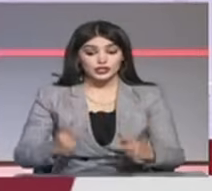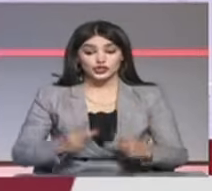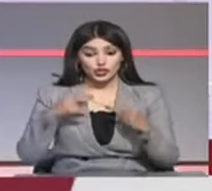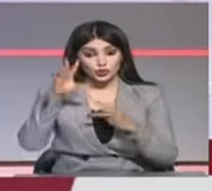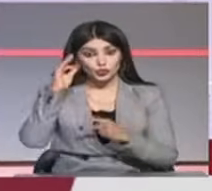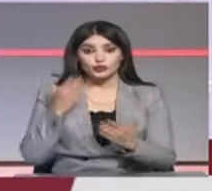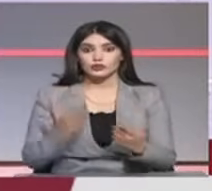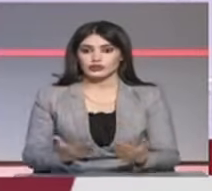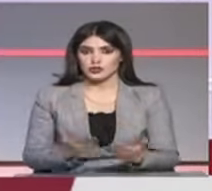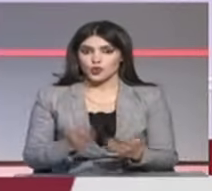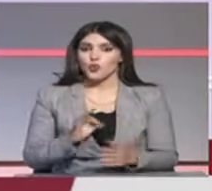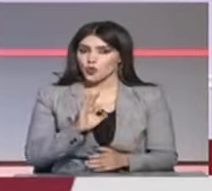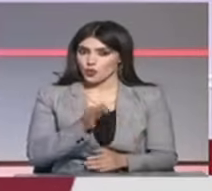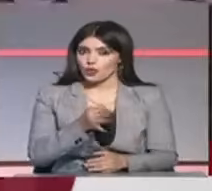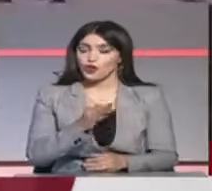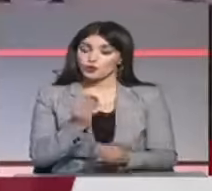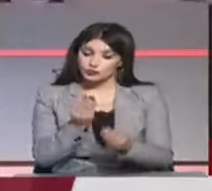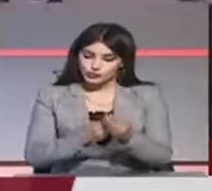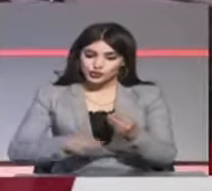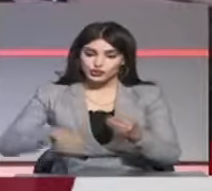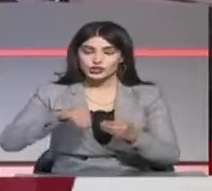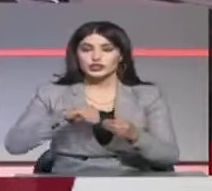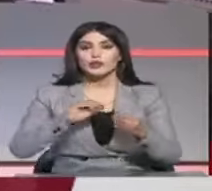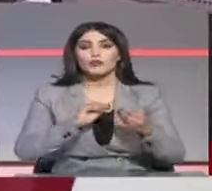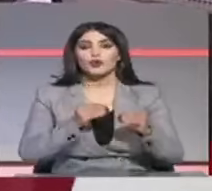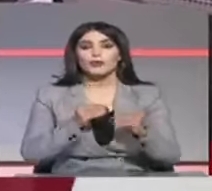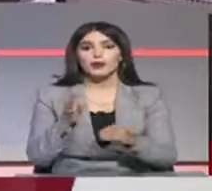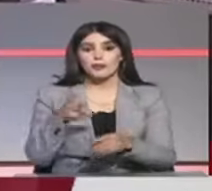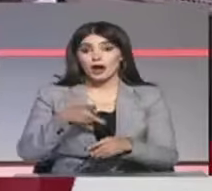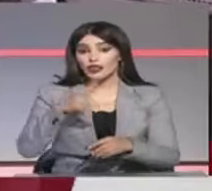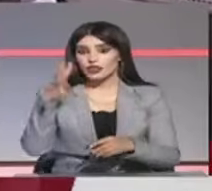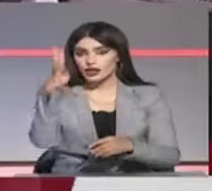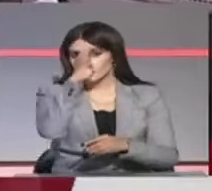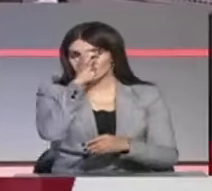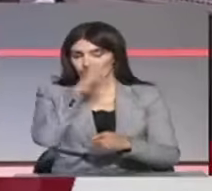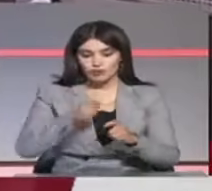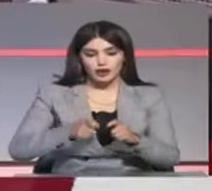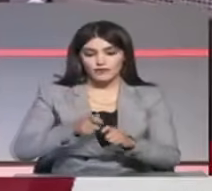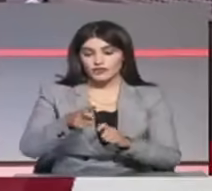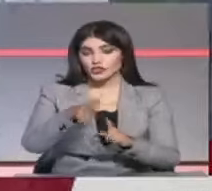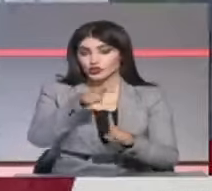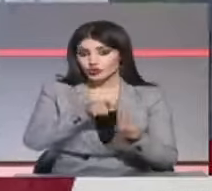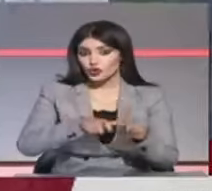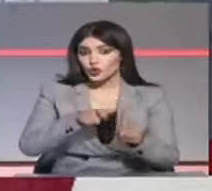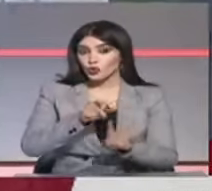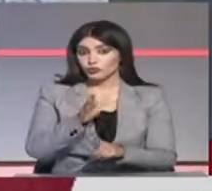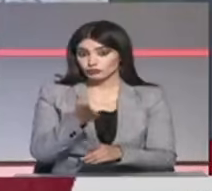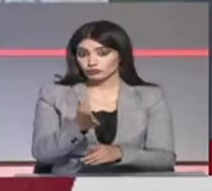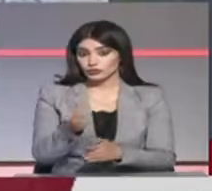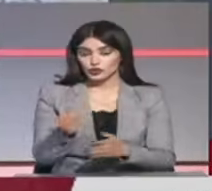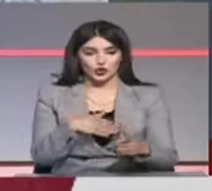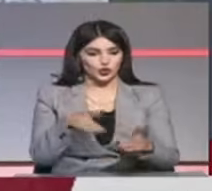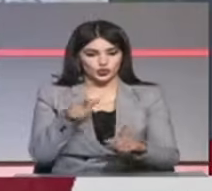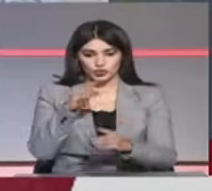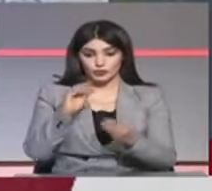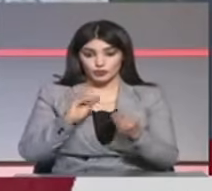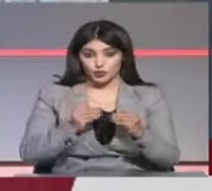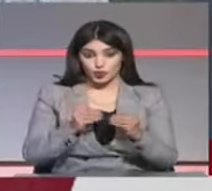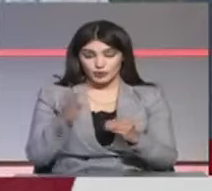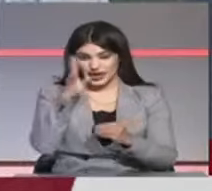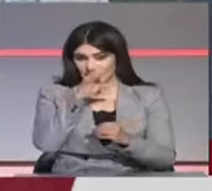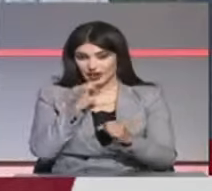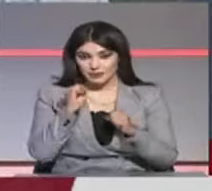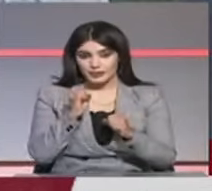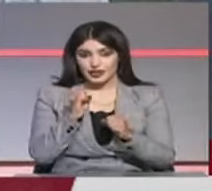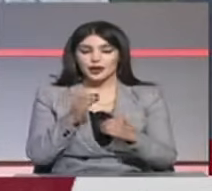حاليا وستزداد الازمه صعوبه خلال الاشهر القليله القادمه صعبه تتمثل في تعبير